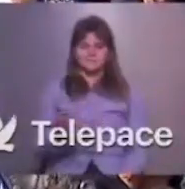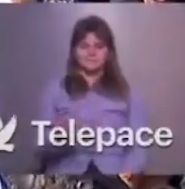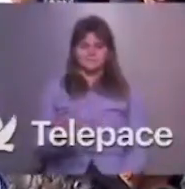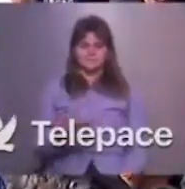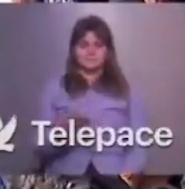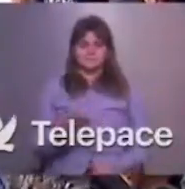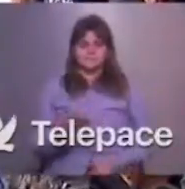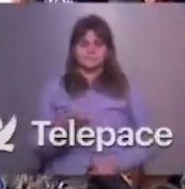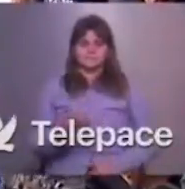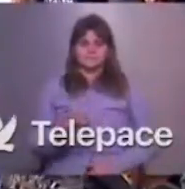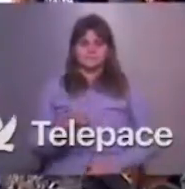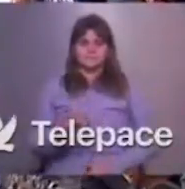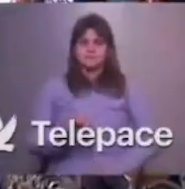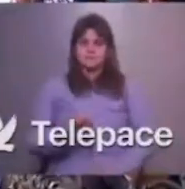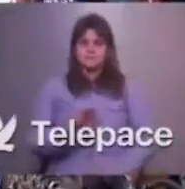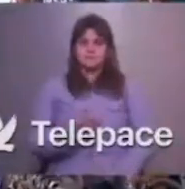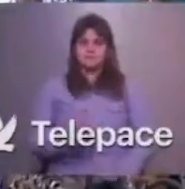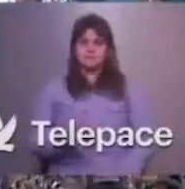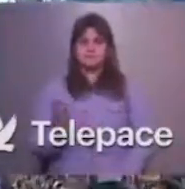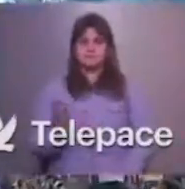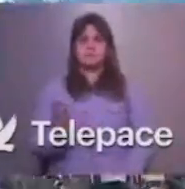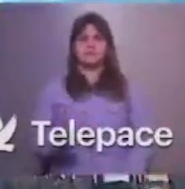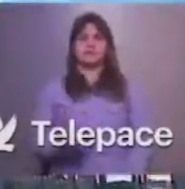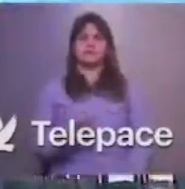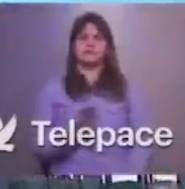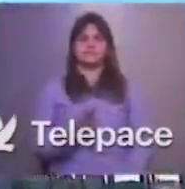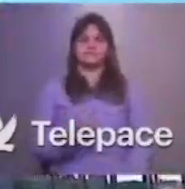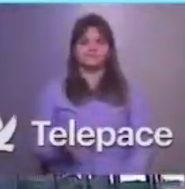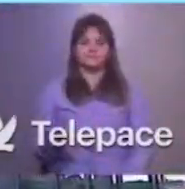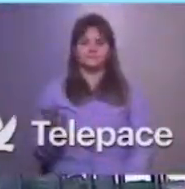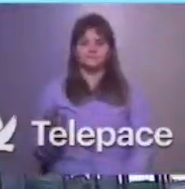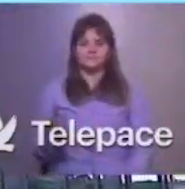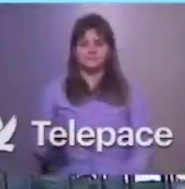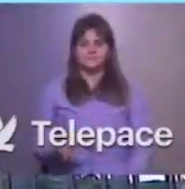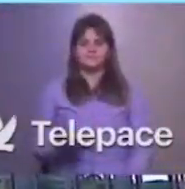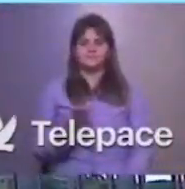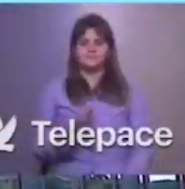Regina degli Apostoli.